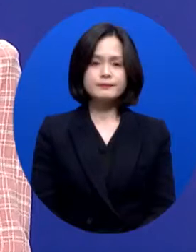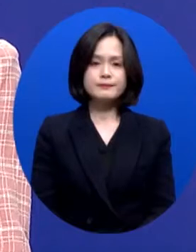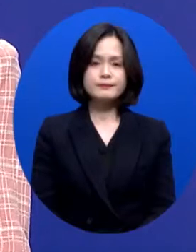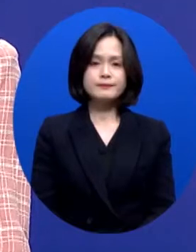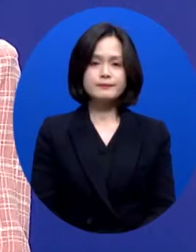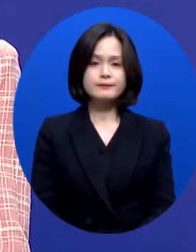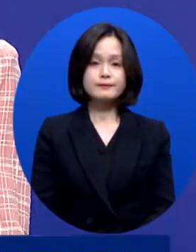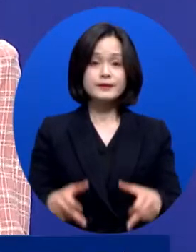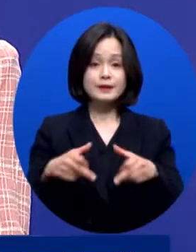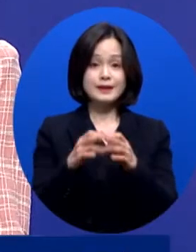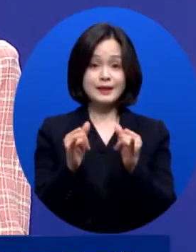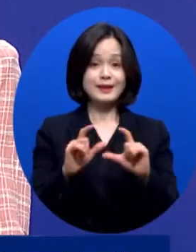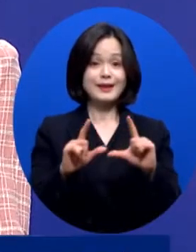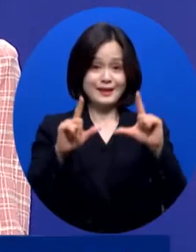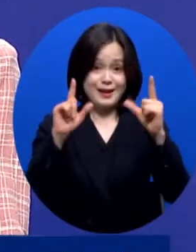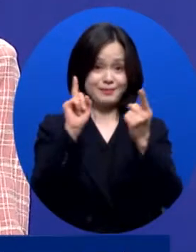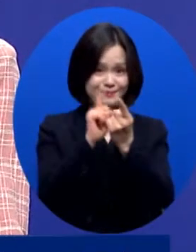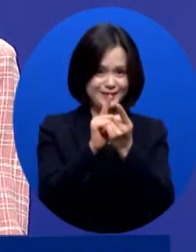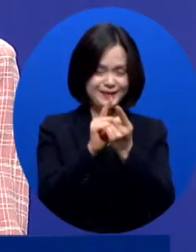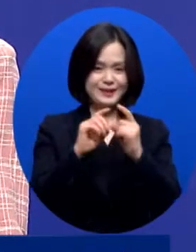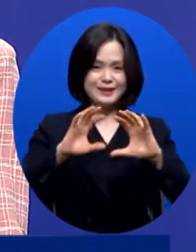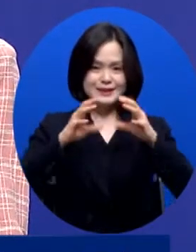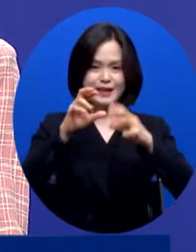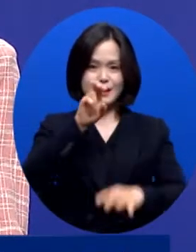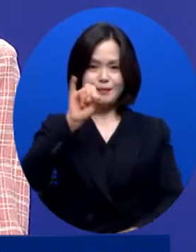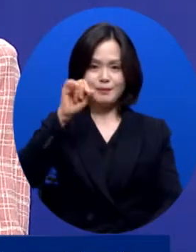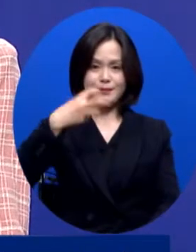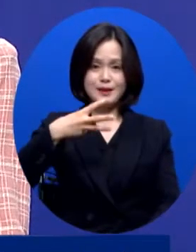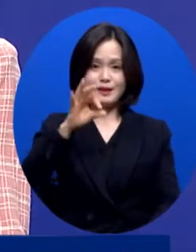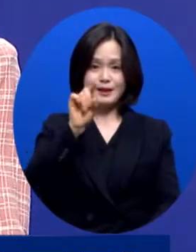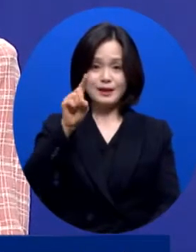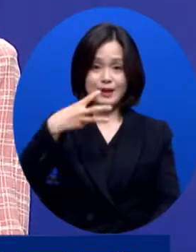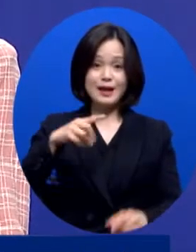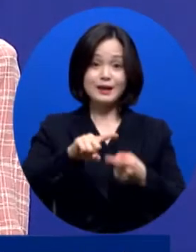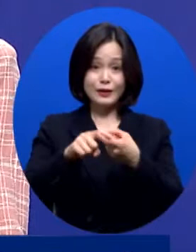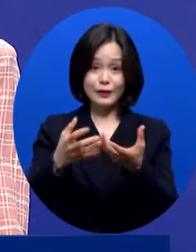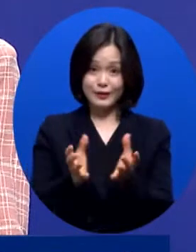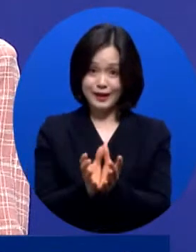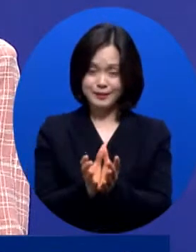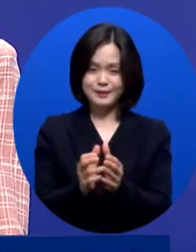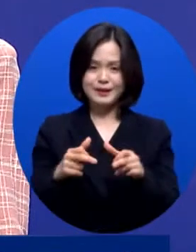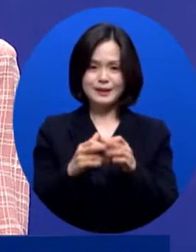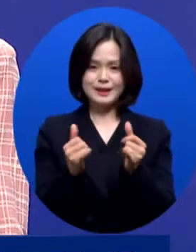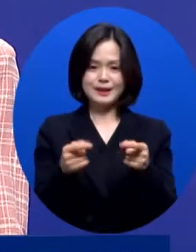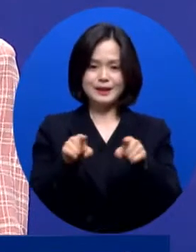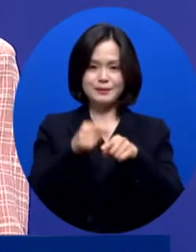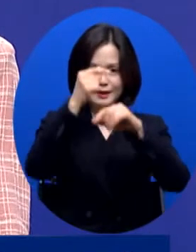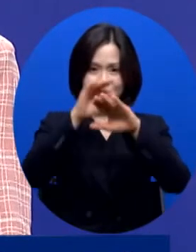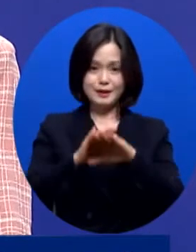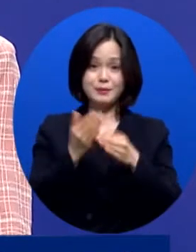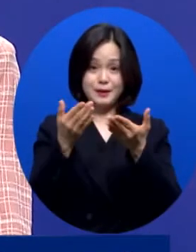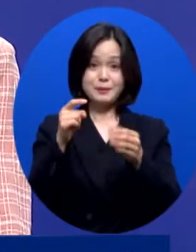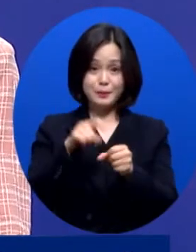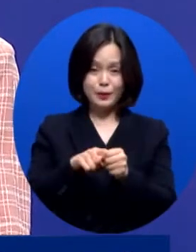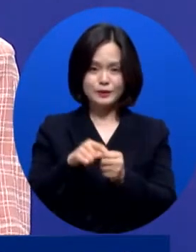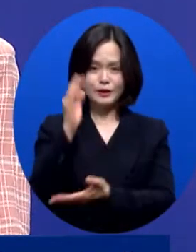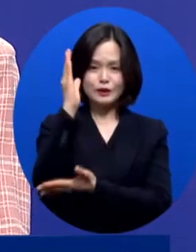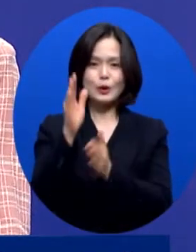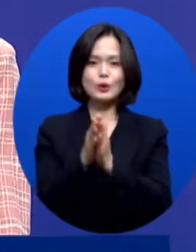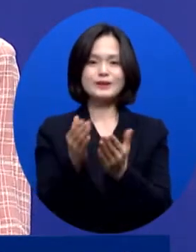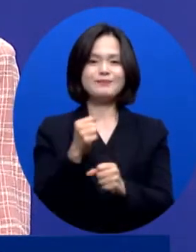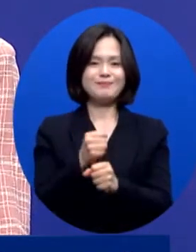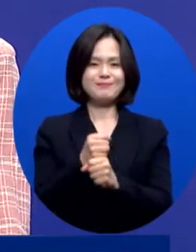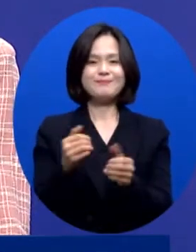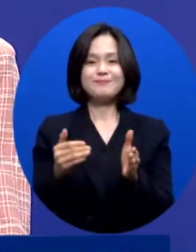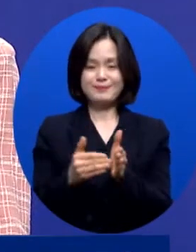장애인의 달을 맞아 세계 밀알 연합이 장애인과 함께하는 예배를 위한 설교 집을 온라인으로 발간했습니다 세계 각 지역에서